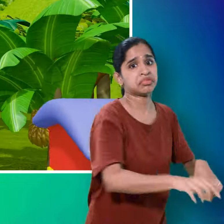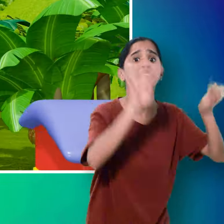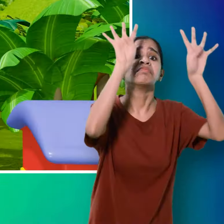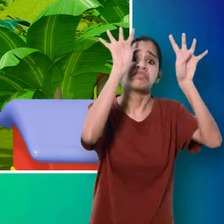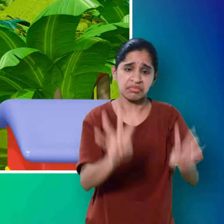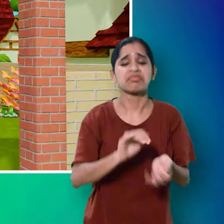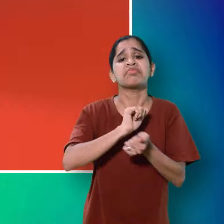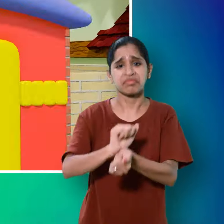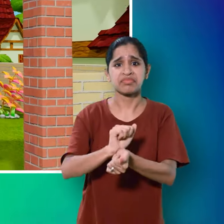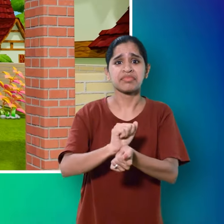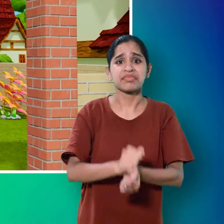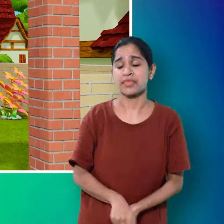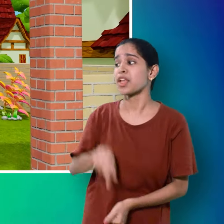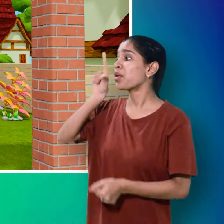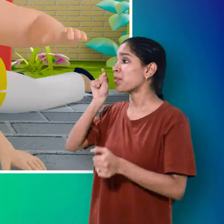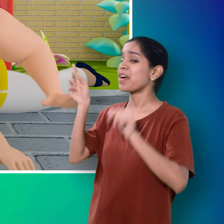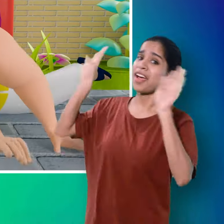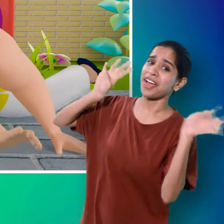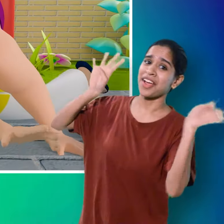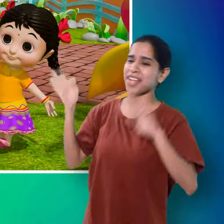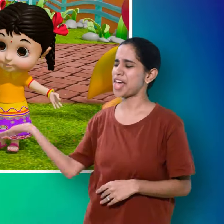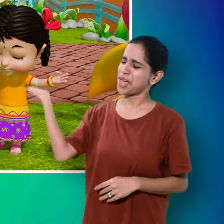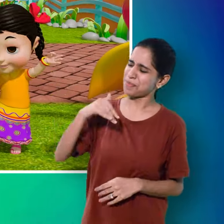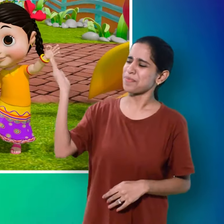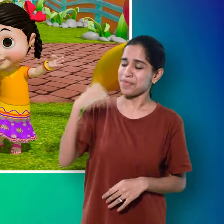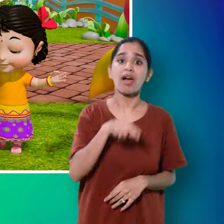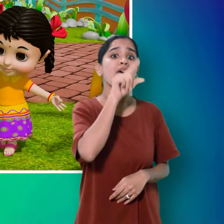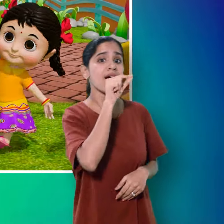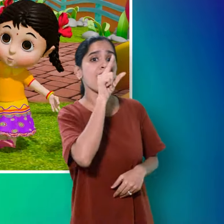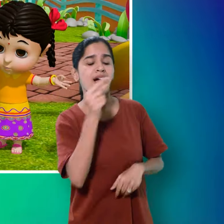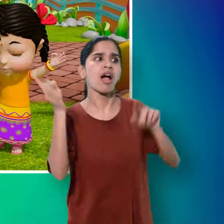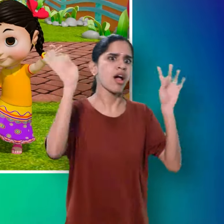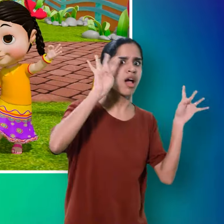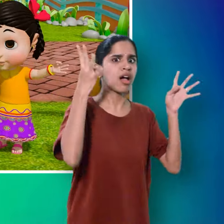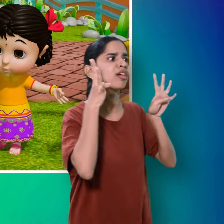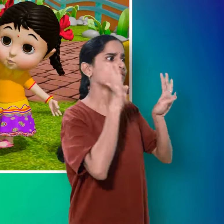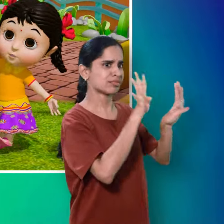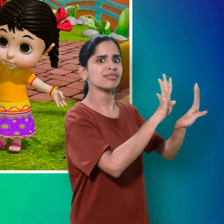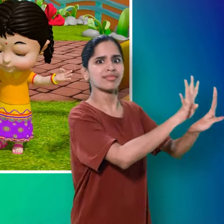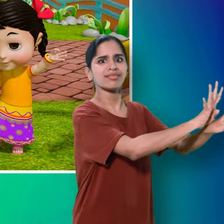सीधे जेल में नानी तेरी मोरनी को